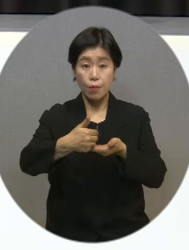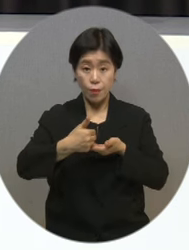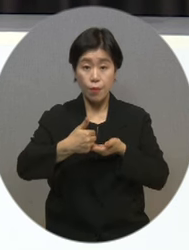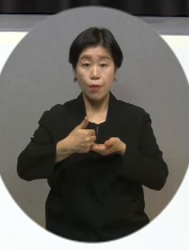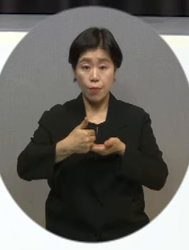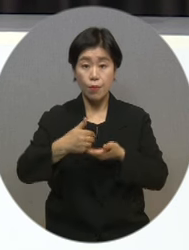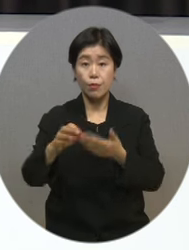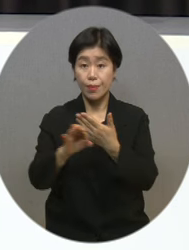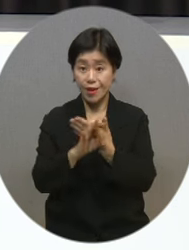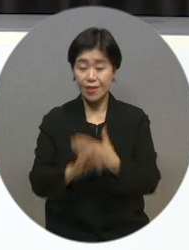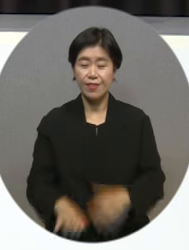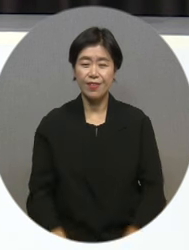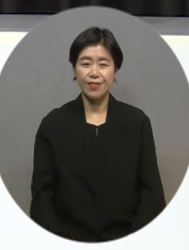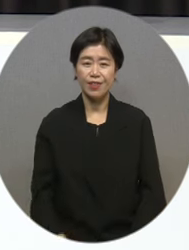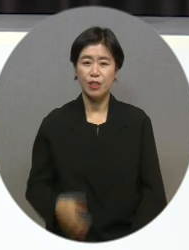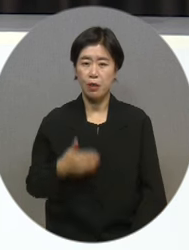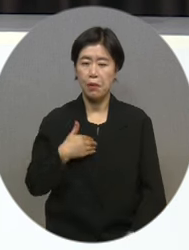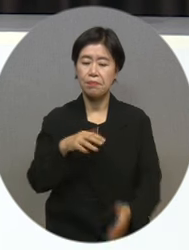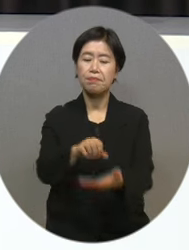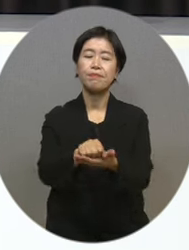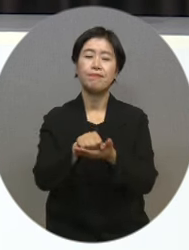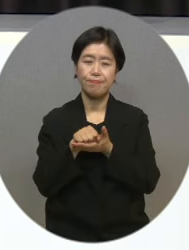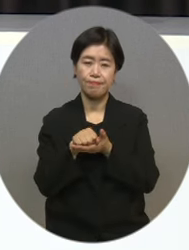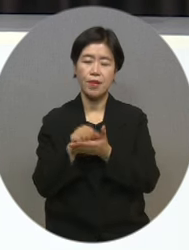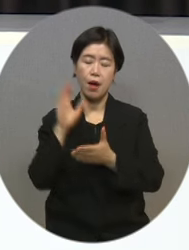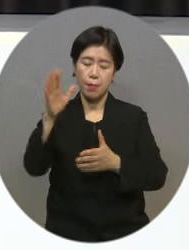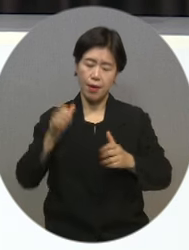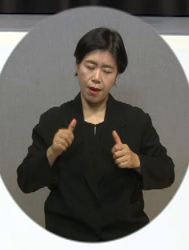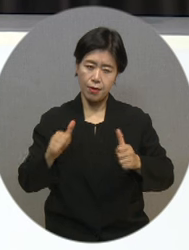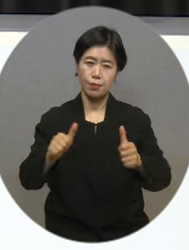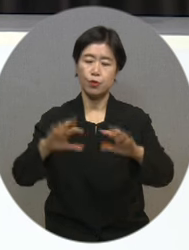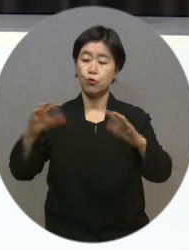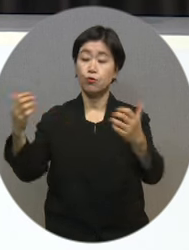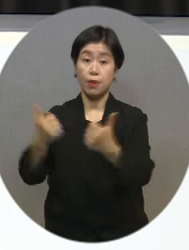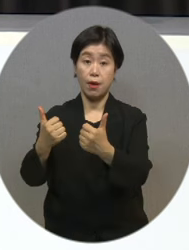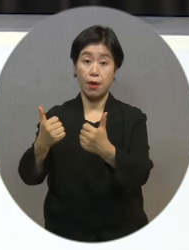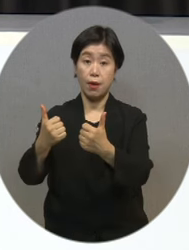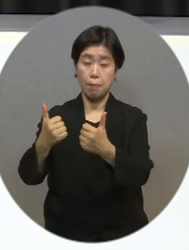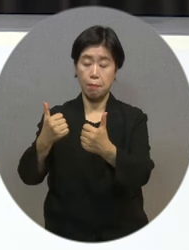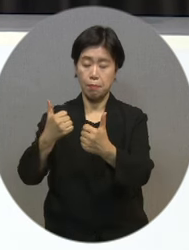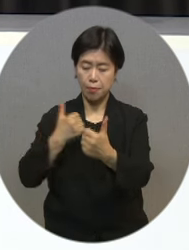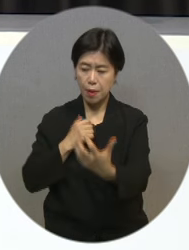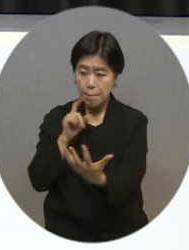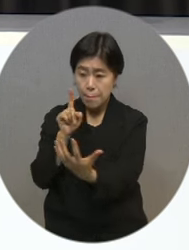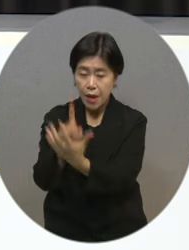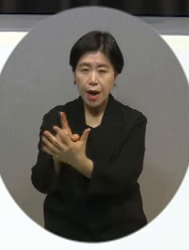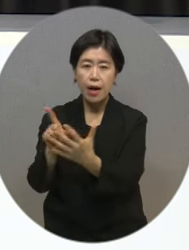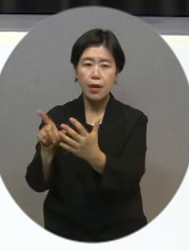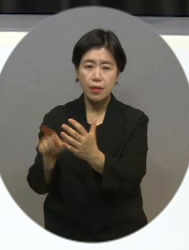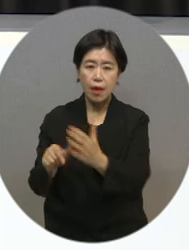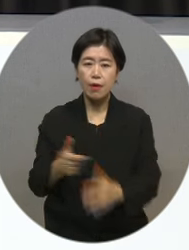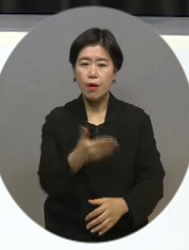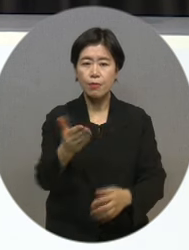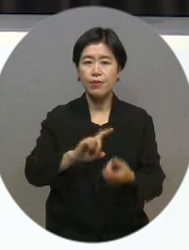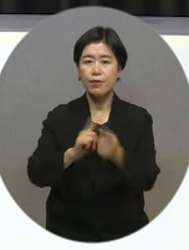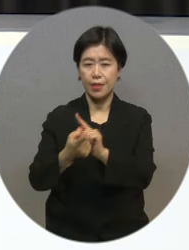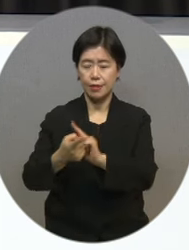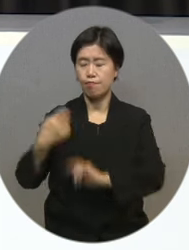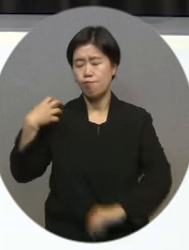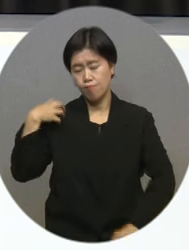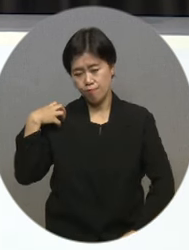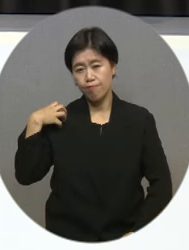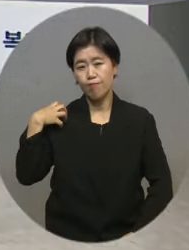요청이나 제안도 해주시면 제가 열심히 국회에서 네. 사회적 약자를 대변하는 역할을 책임